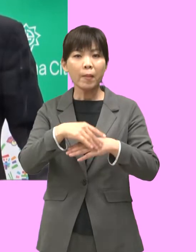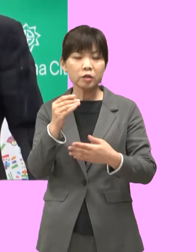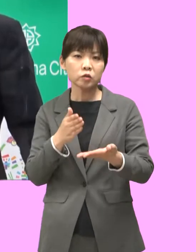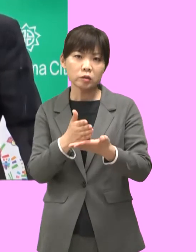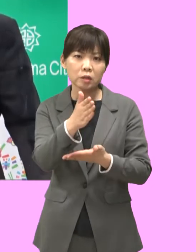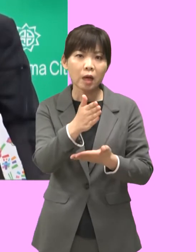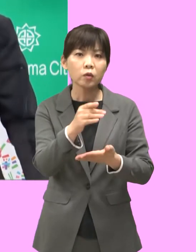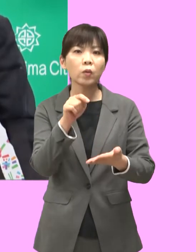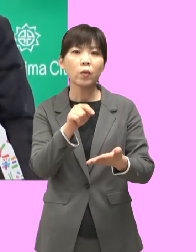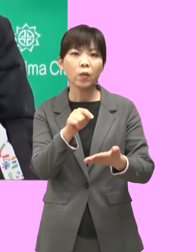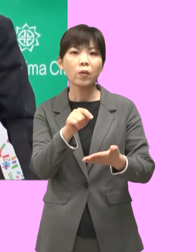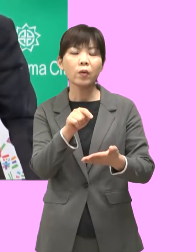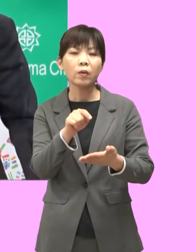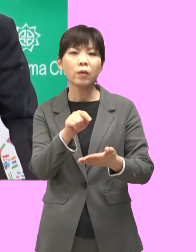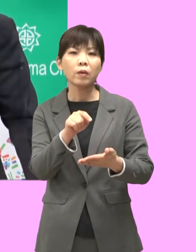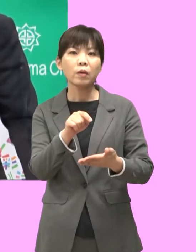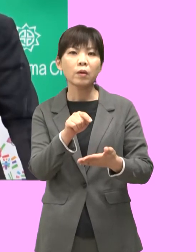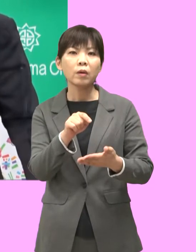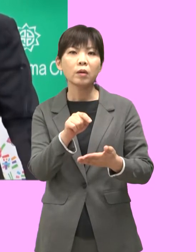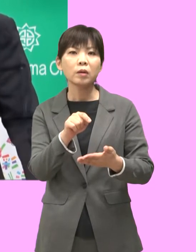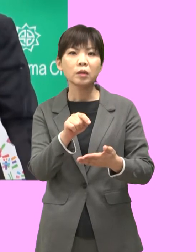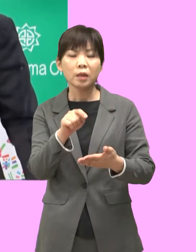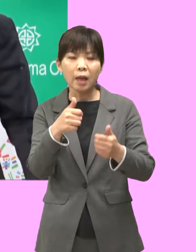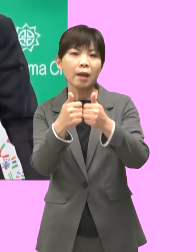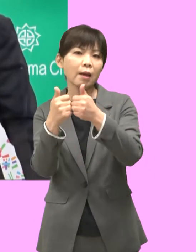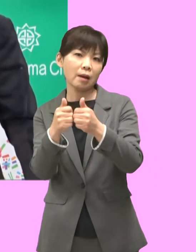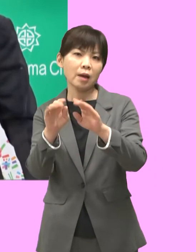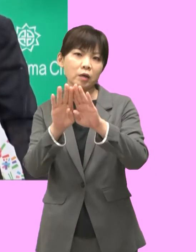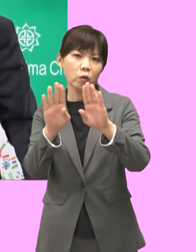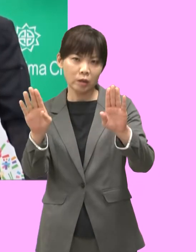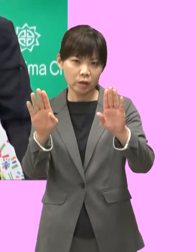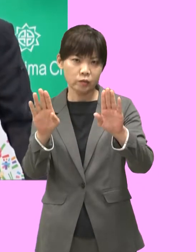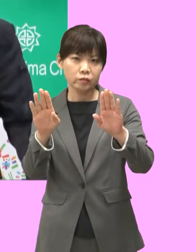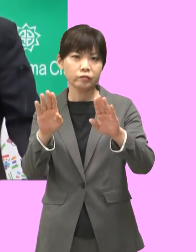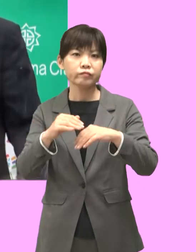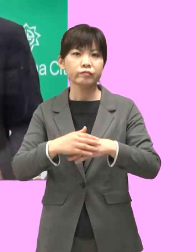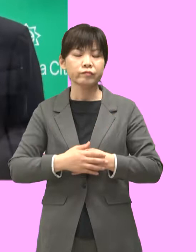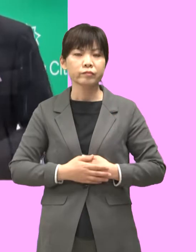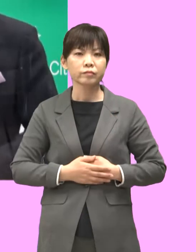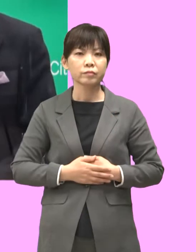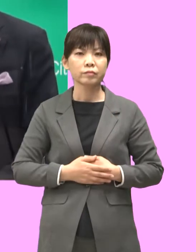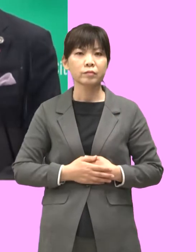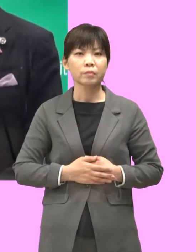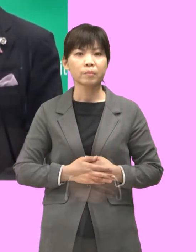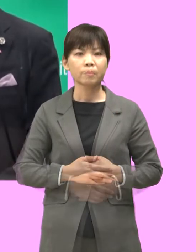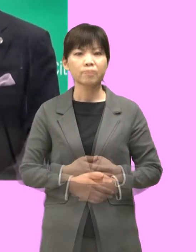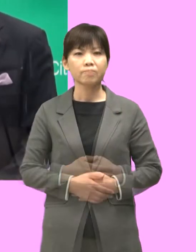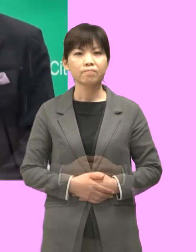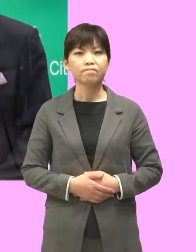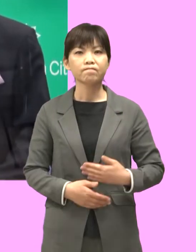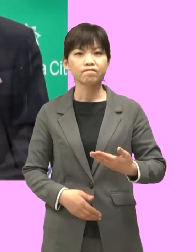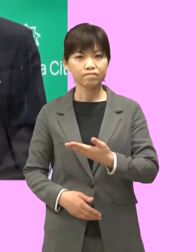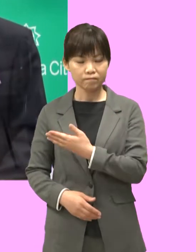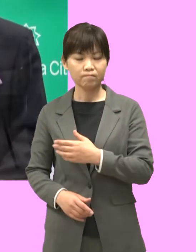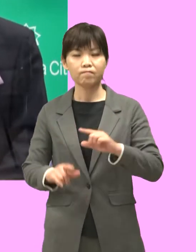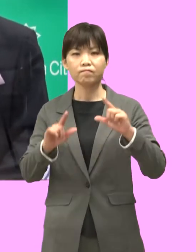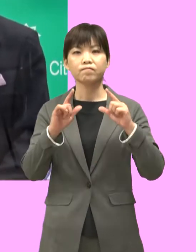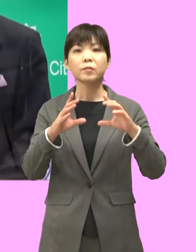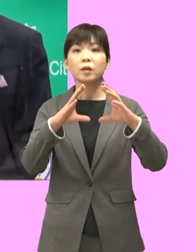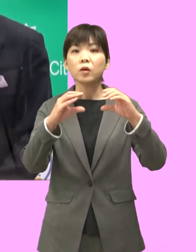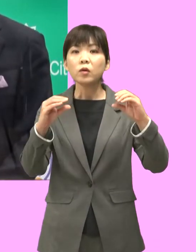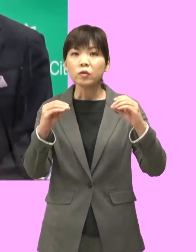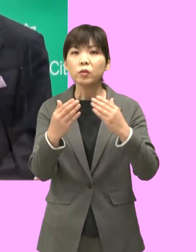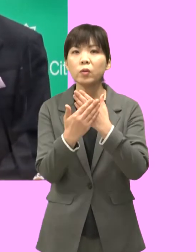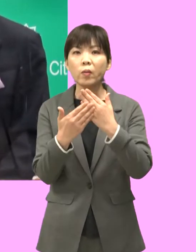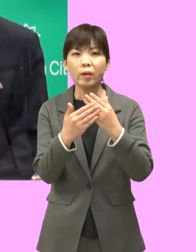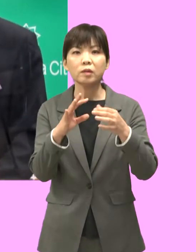ですね、今回タウンミーティングを開催するというものであります。 まさにこうソフト面っていう部分だと